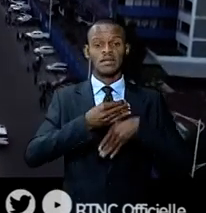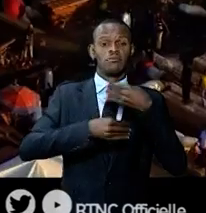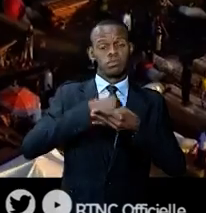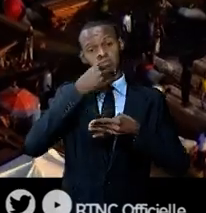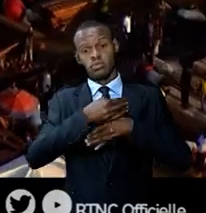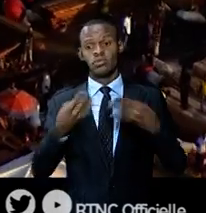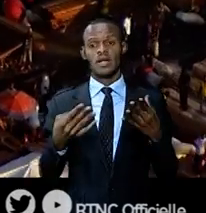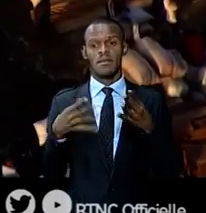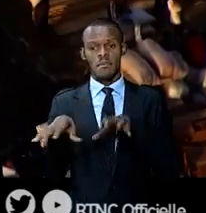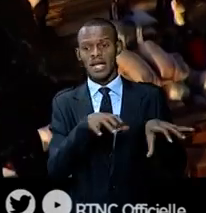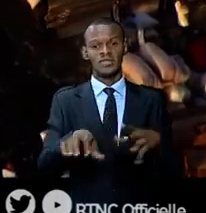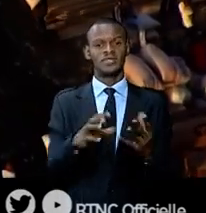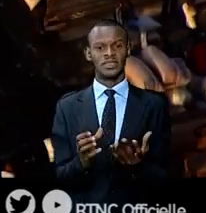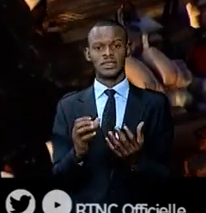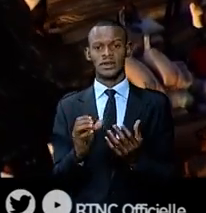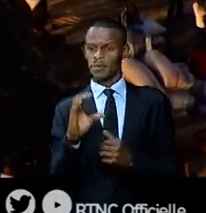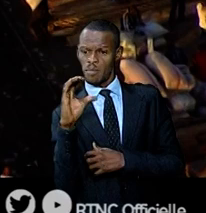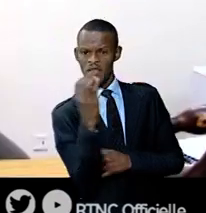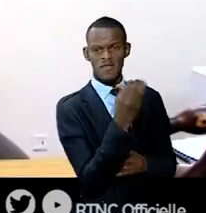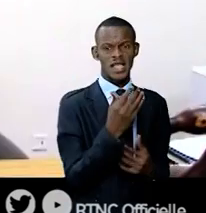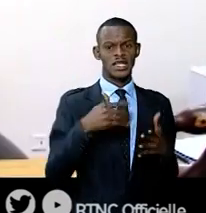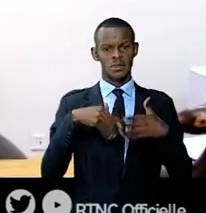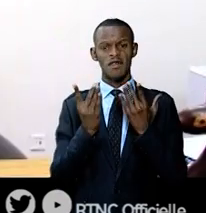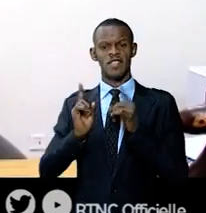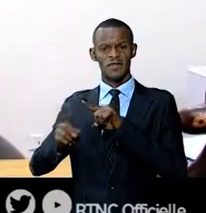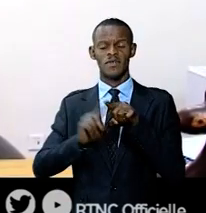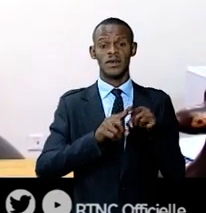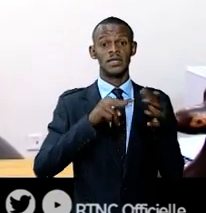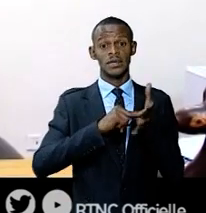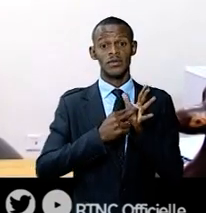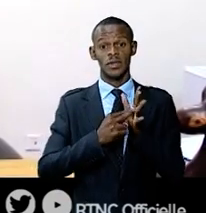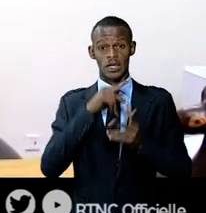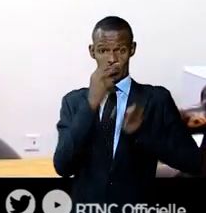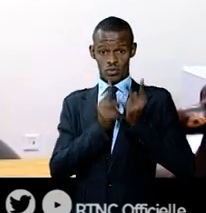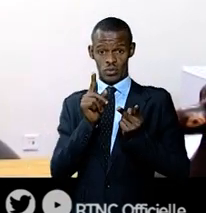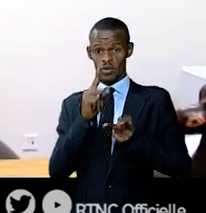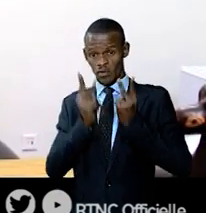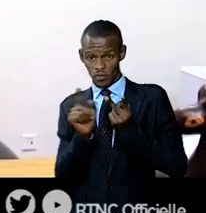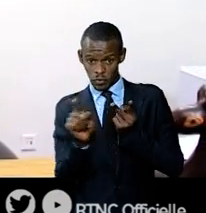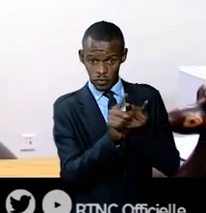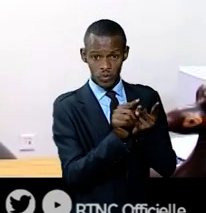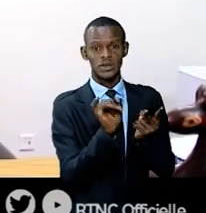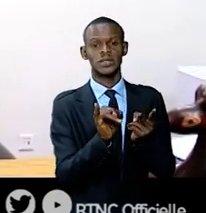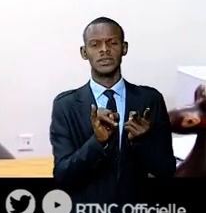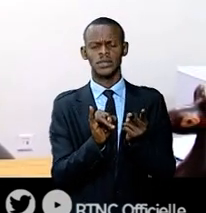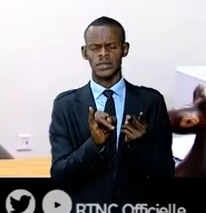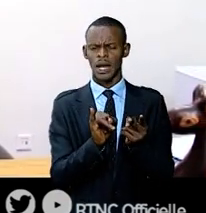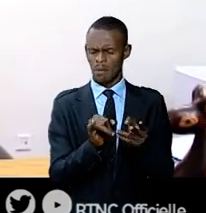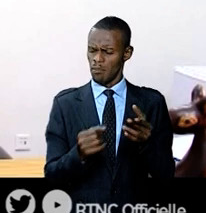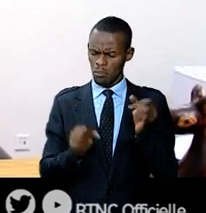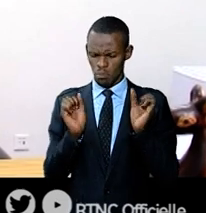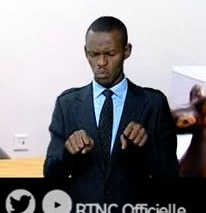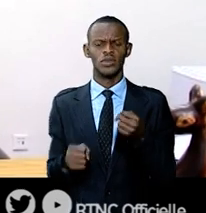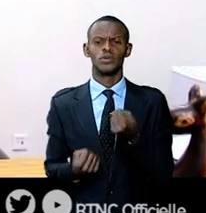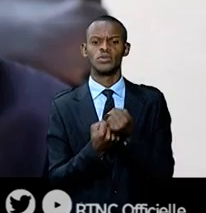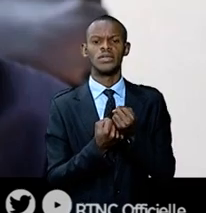zones urbaines et rurales. C'est dire que le tourisme est bien placé pour apporter une contribution significative à la création